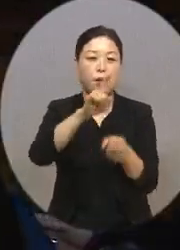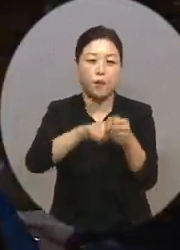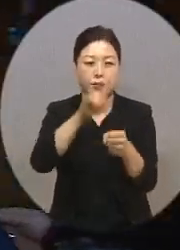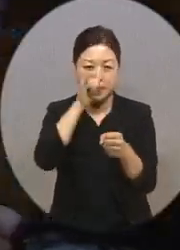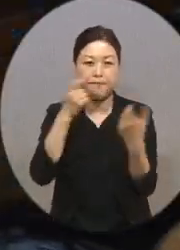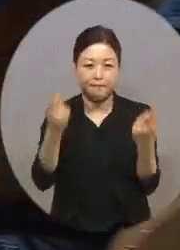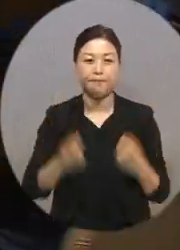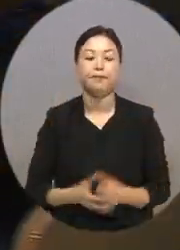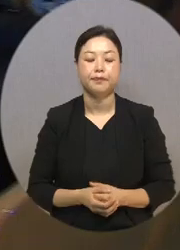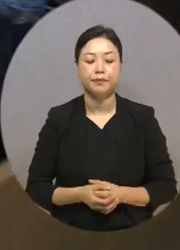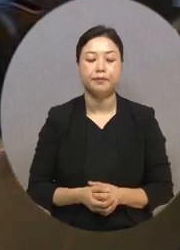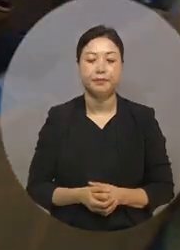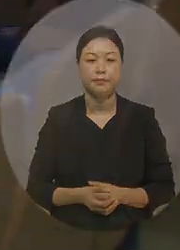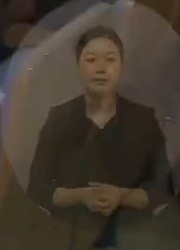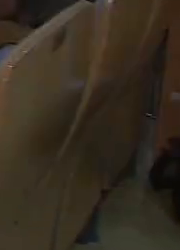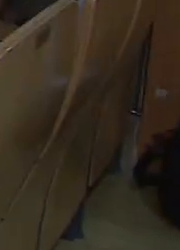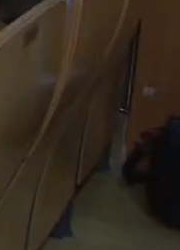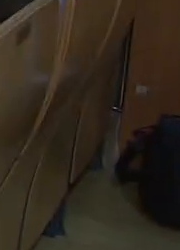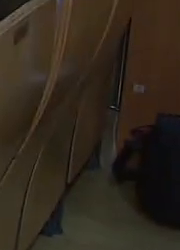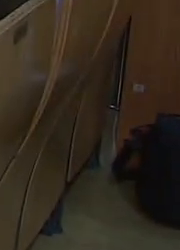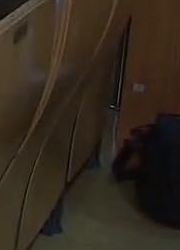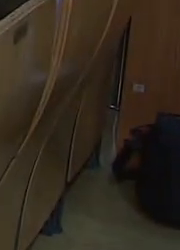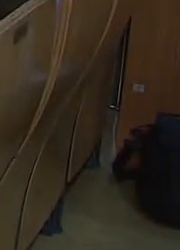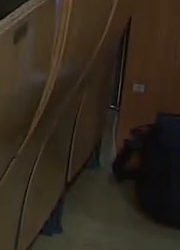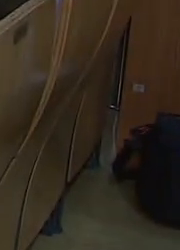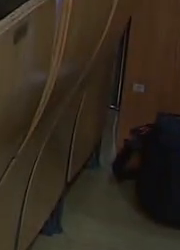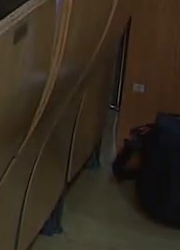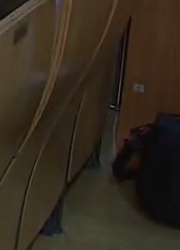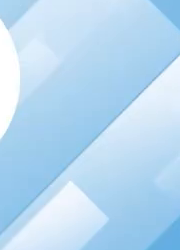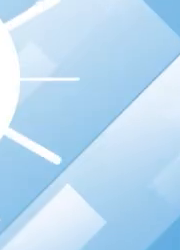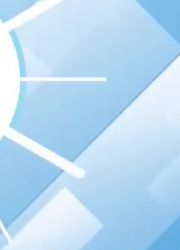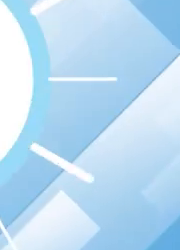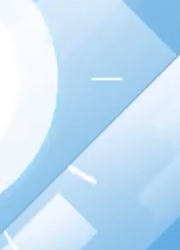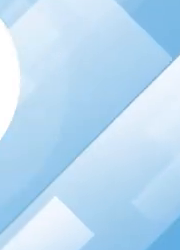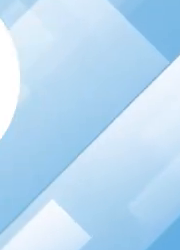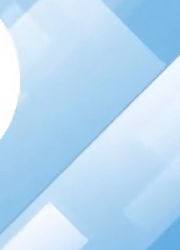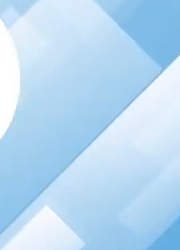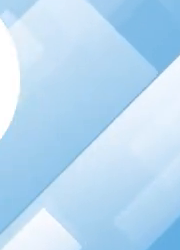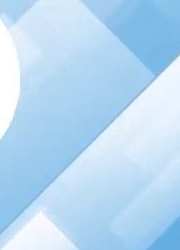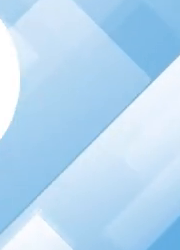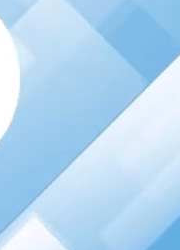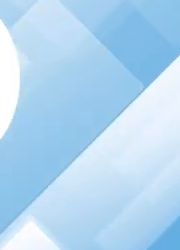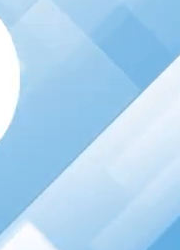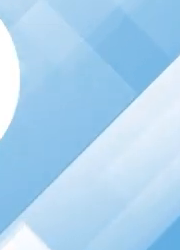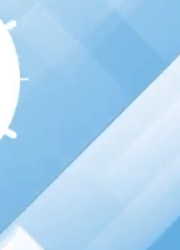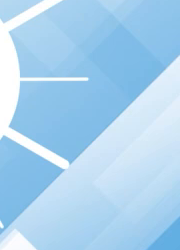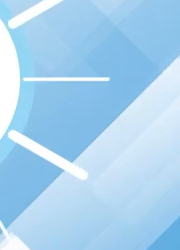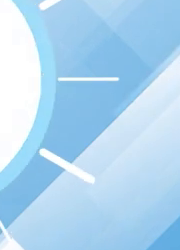복지TV 뉴스 정유정입니다.